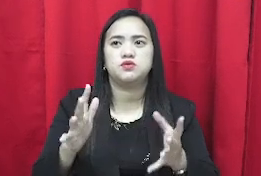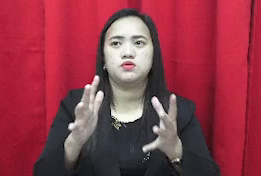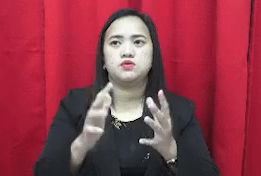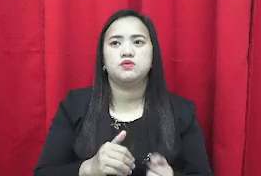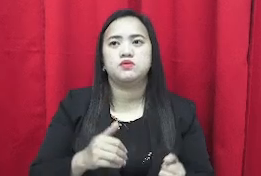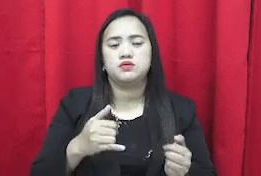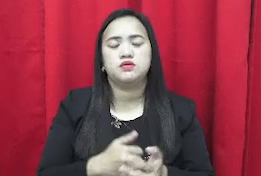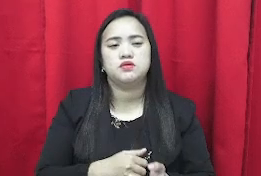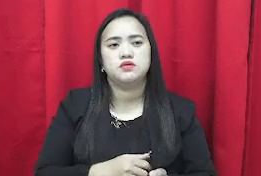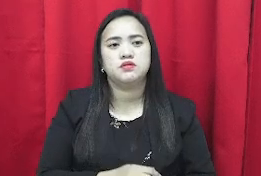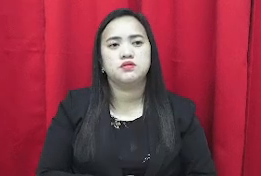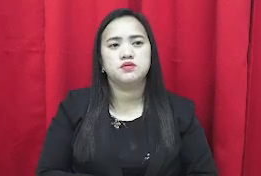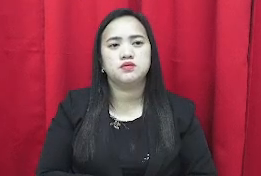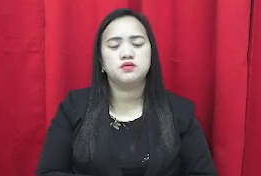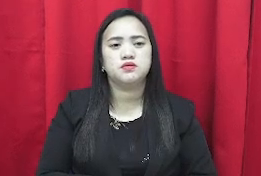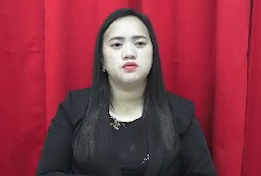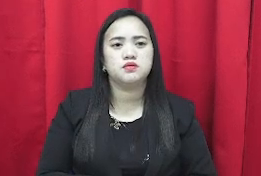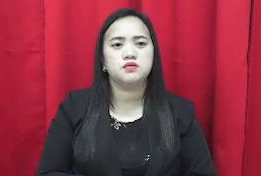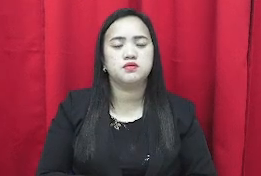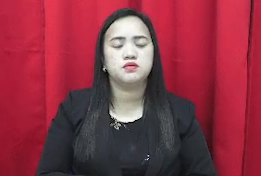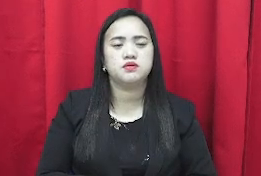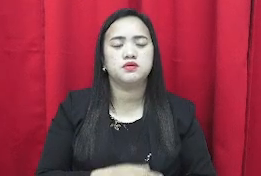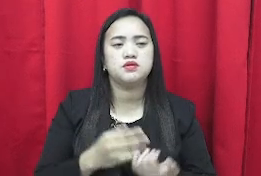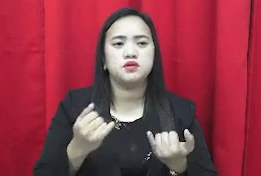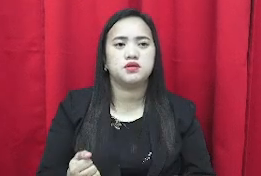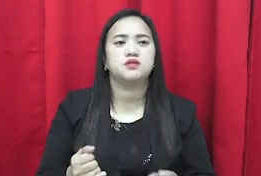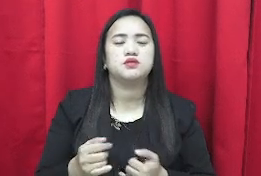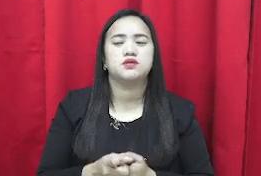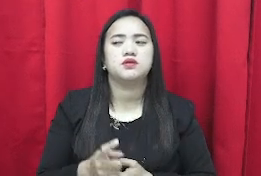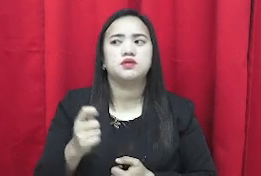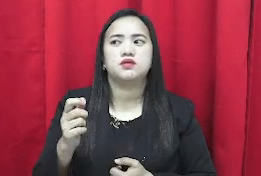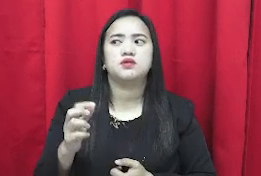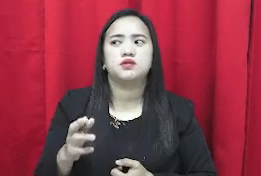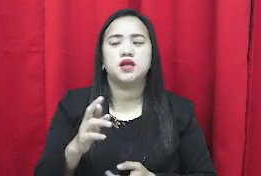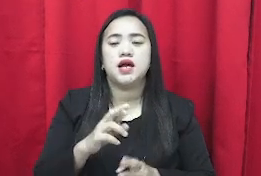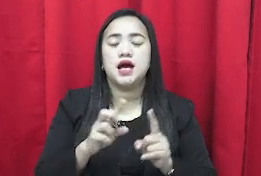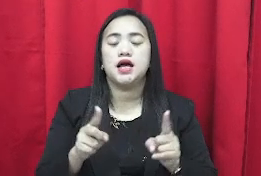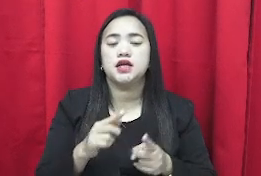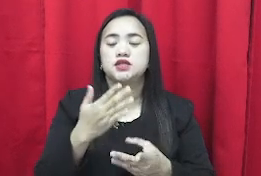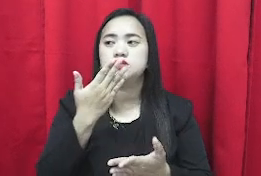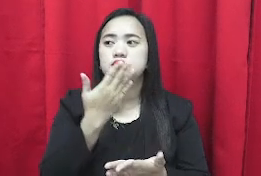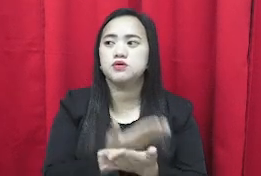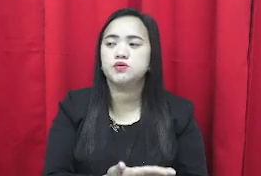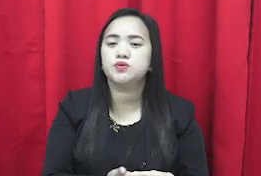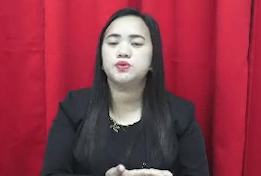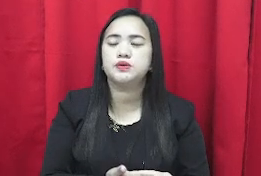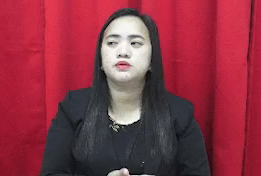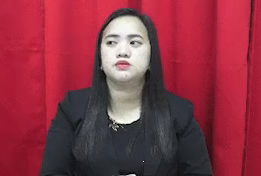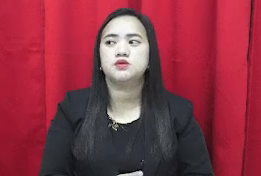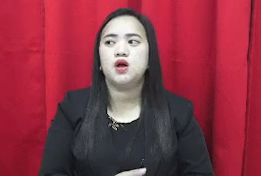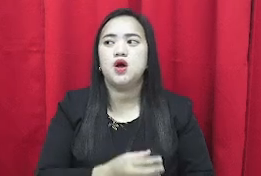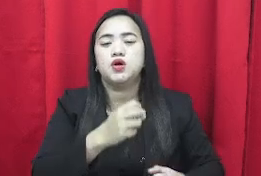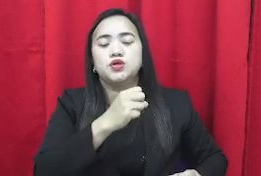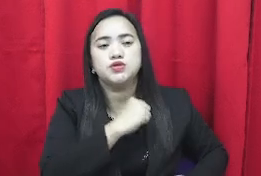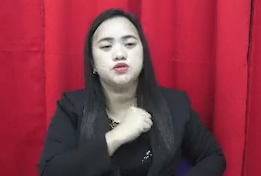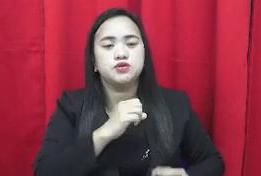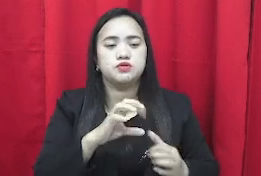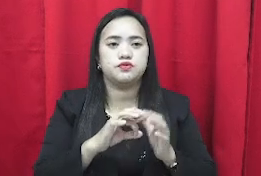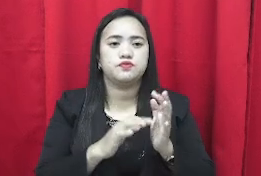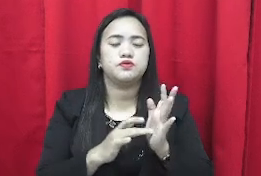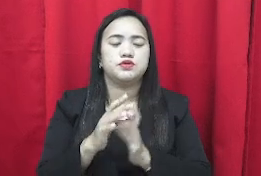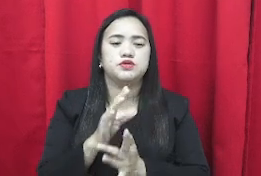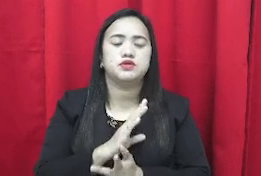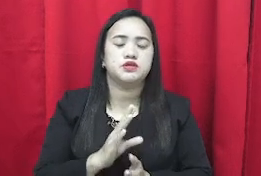gamit nating verse e TH therefore endure hardness as a good Soldier of Jesus Christ Talagang kailangan talagang